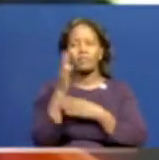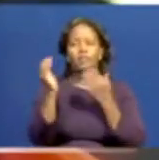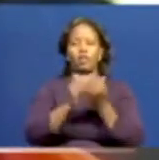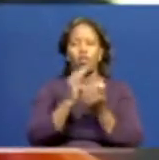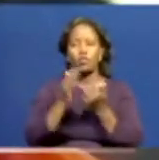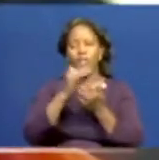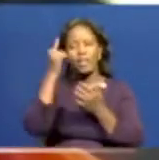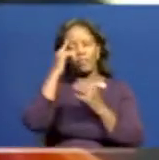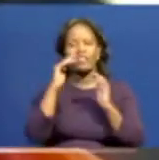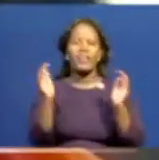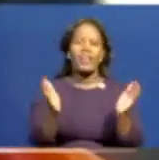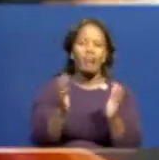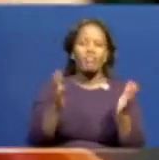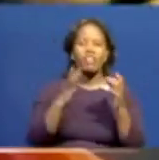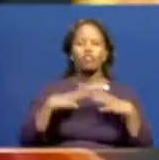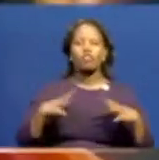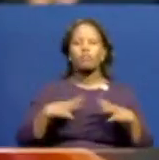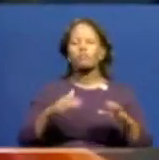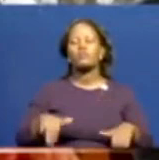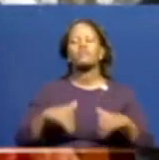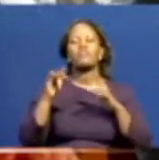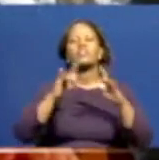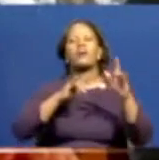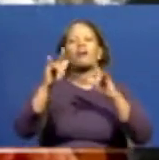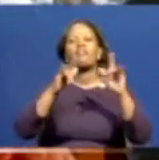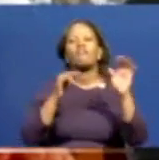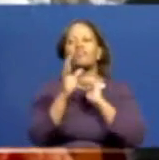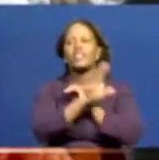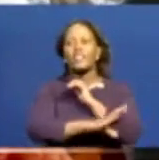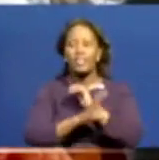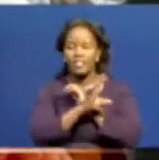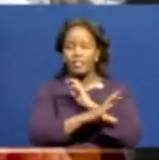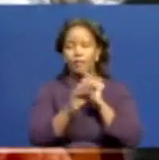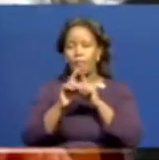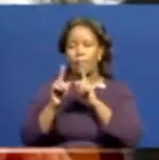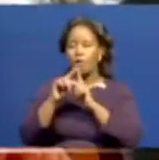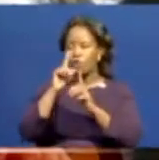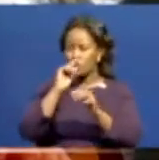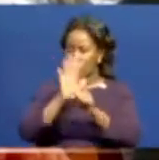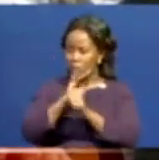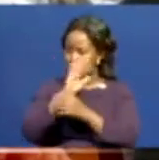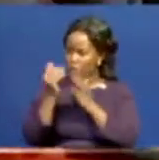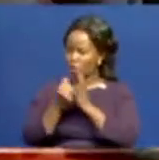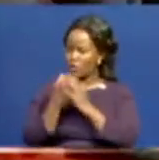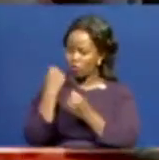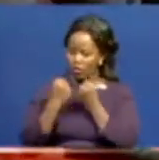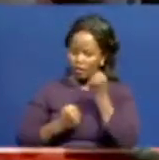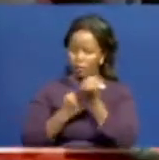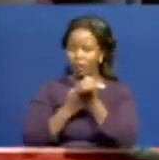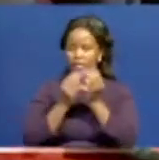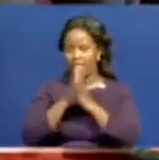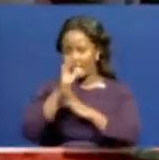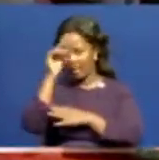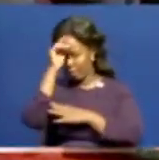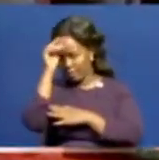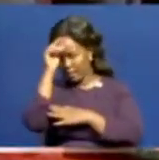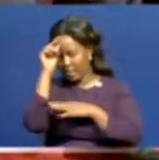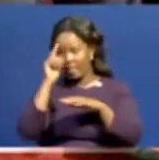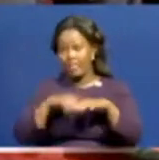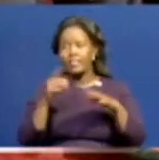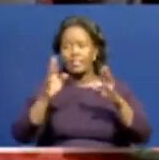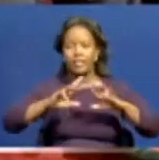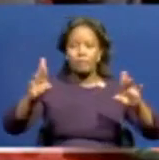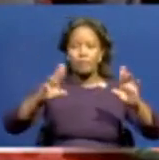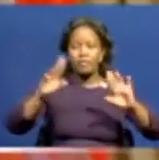katika mataifa hususan yale wanayohudumu. Aliwahakikishia wajumbe hao mchango wake pamoja na ule wa serikali huku wakijiandaa